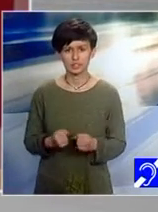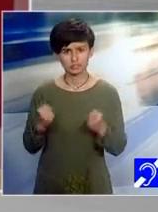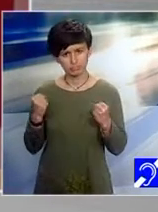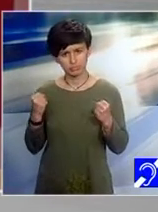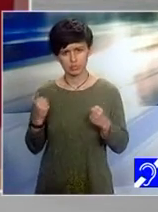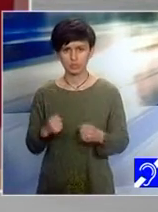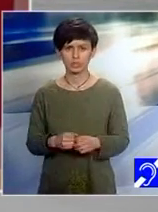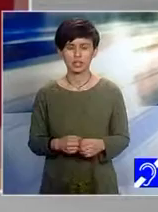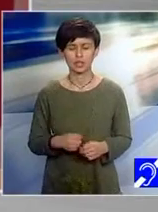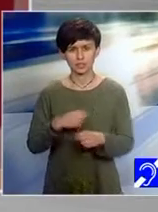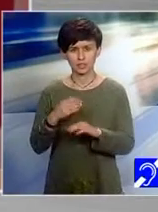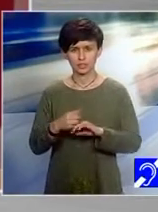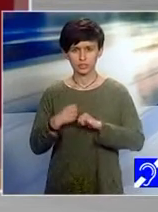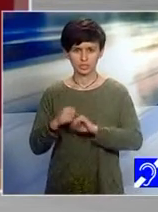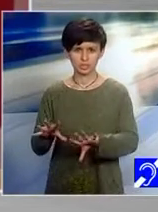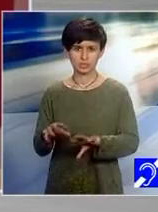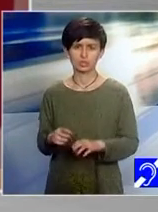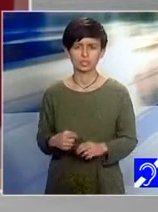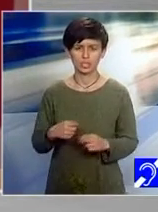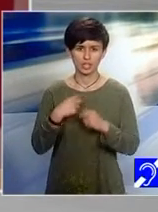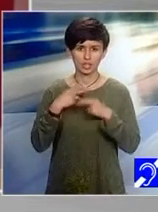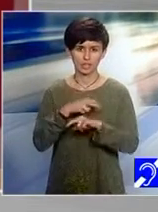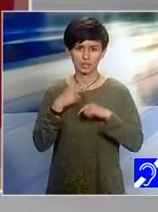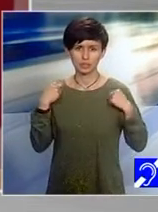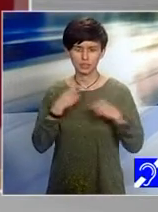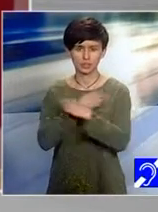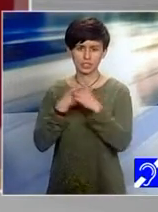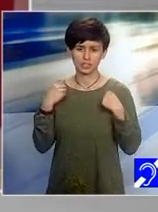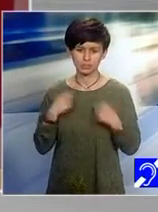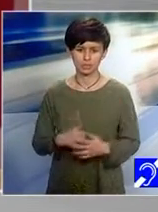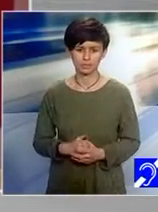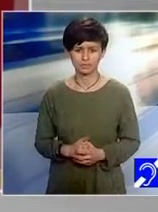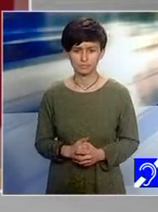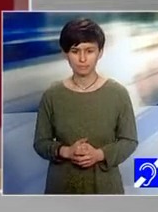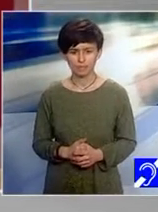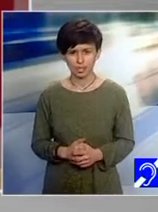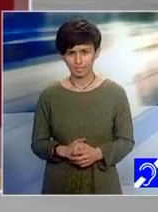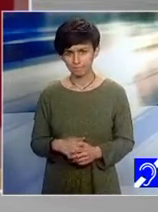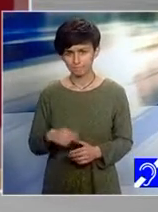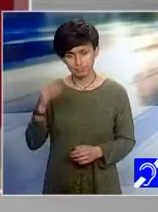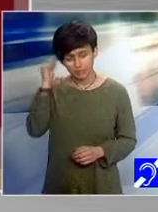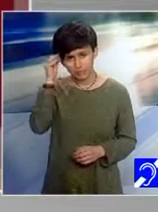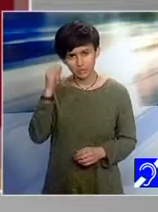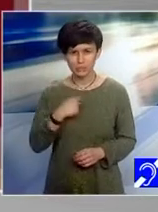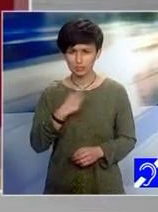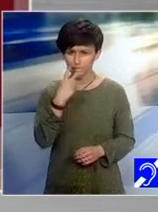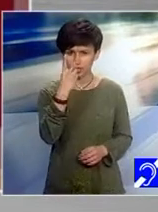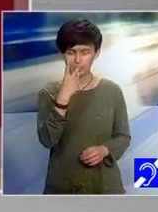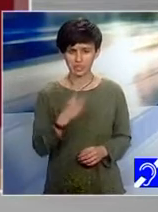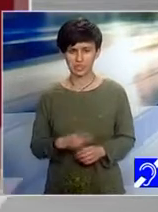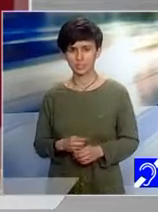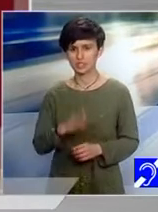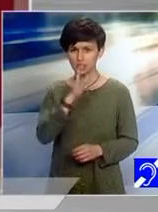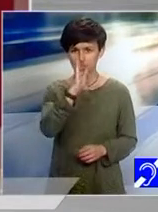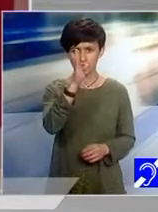contribuind de la risipirea prejudecăților și consolidarea punților interetnice și interconfesionale. Vă reamintesc că ne puteți urmări live și online